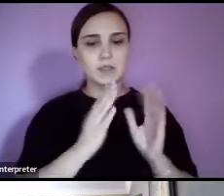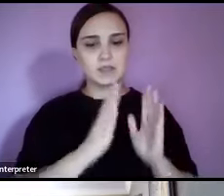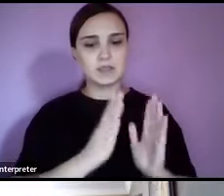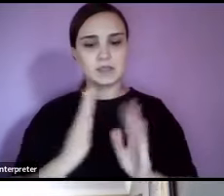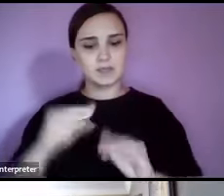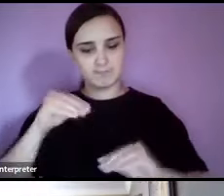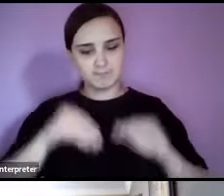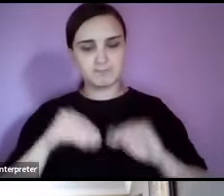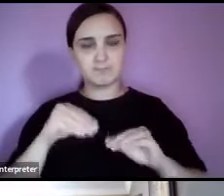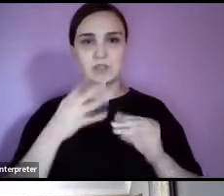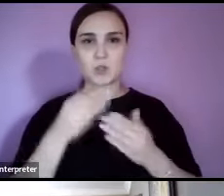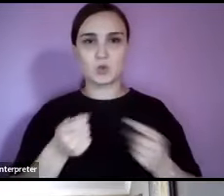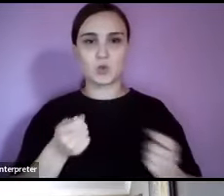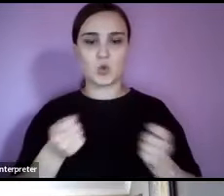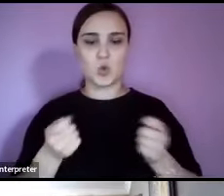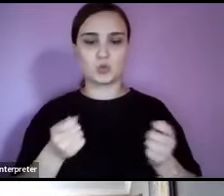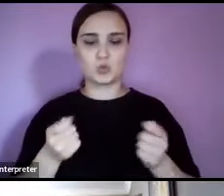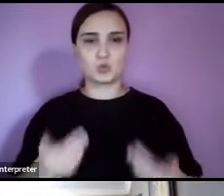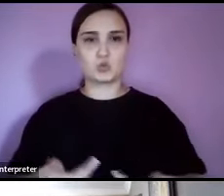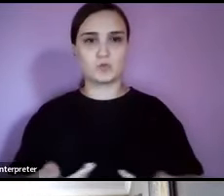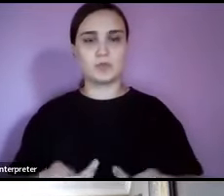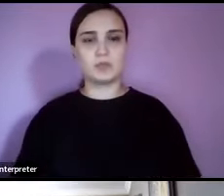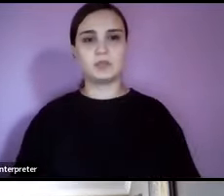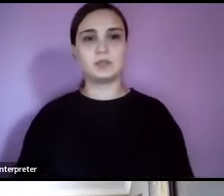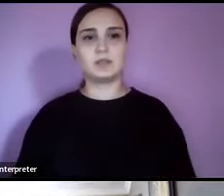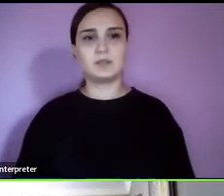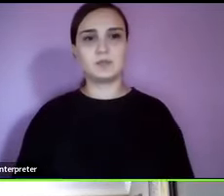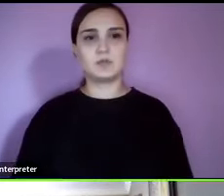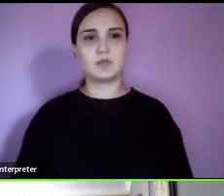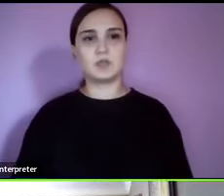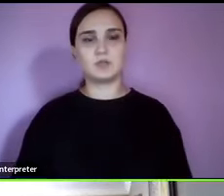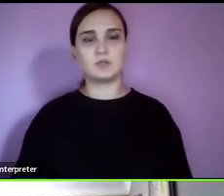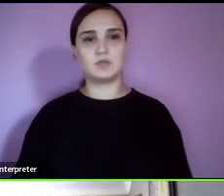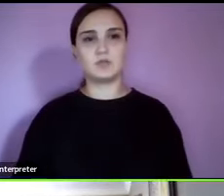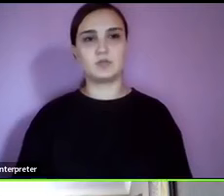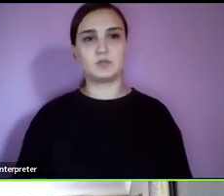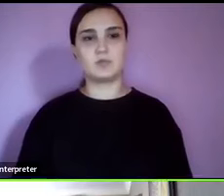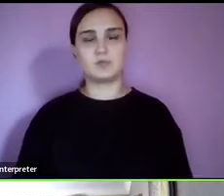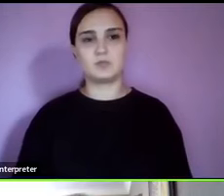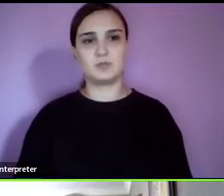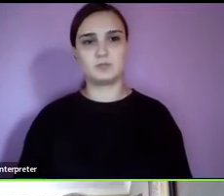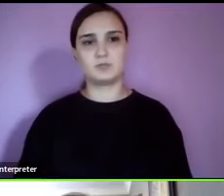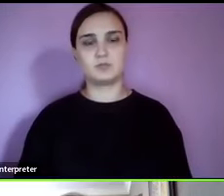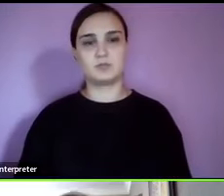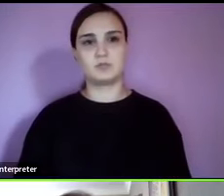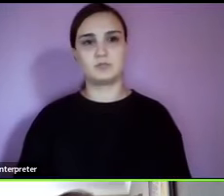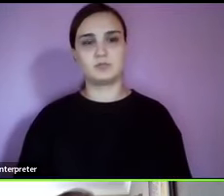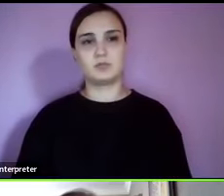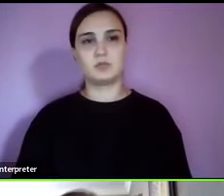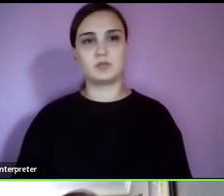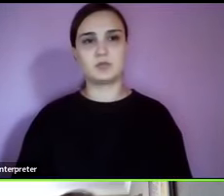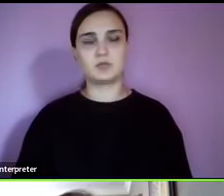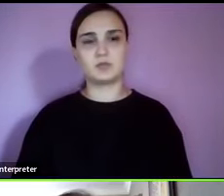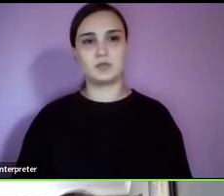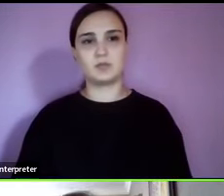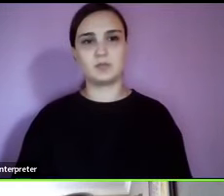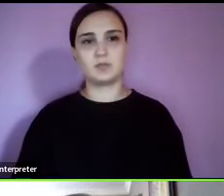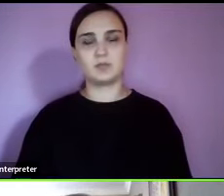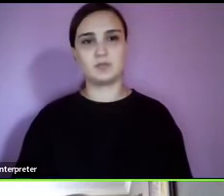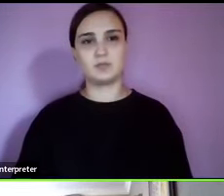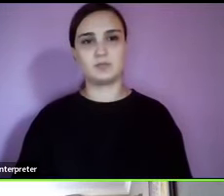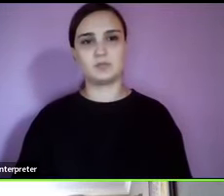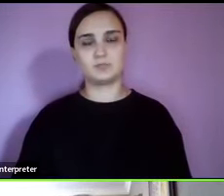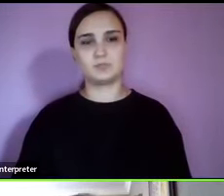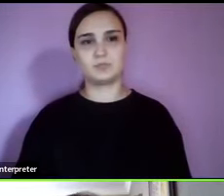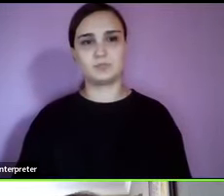აქვთ კონტროლი საკუთარ ცხოვრებაზე. I also encourage you to set a routine with your child after